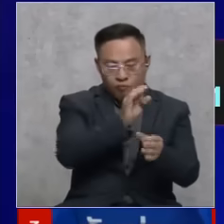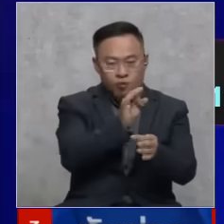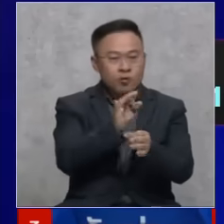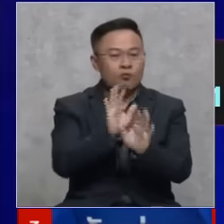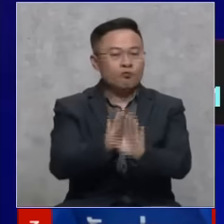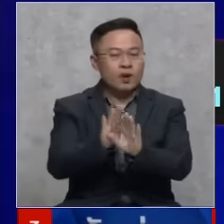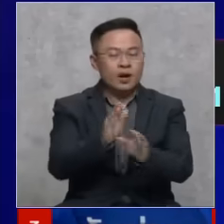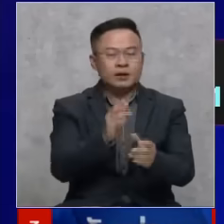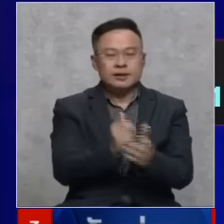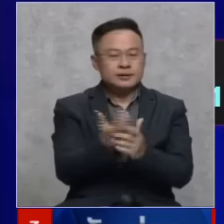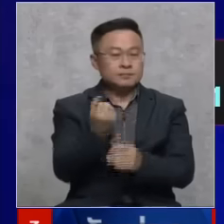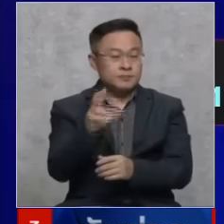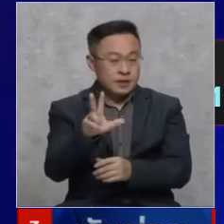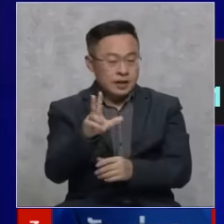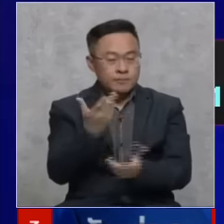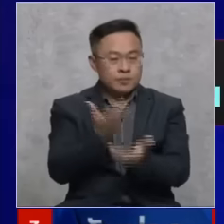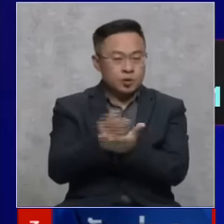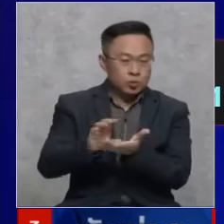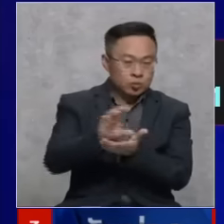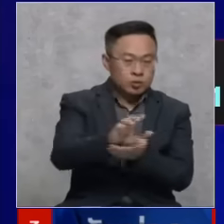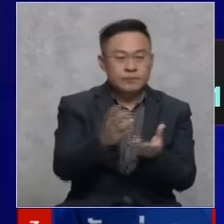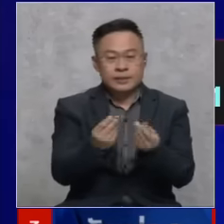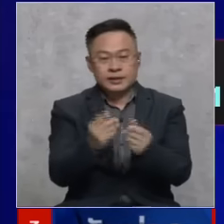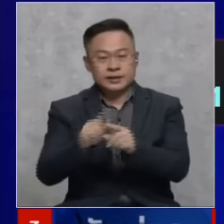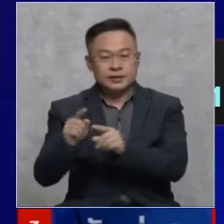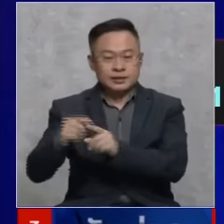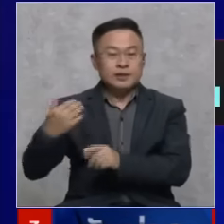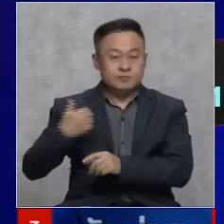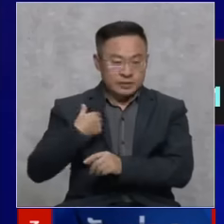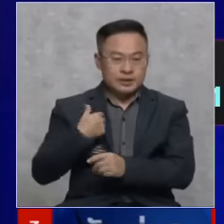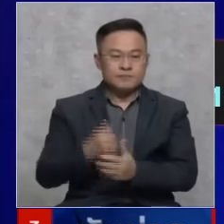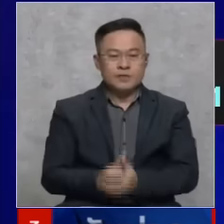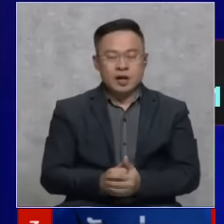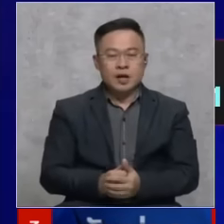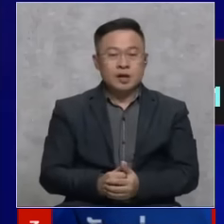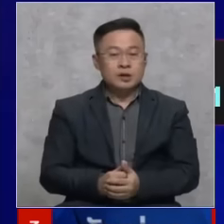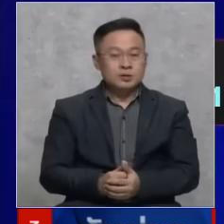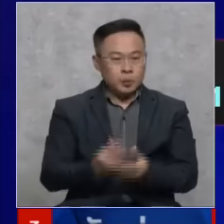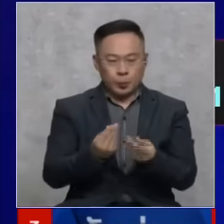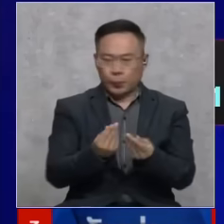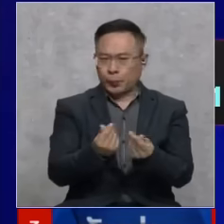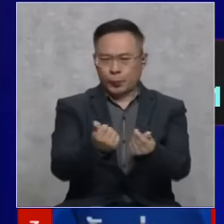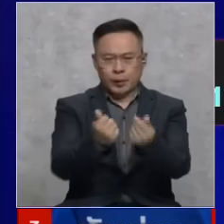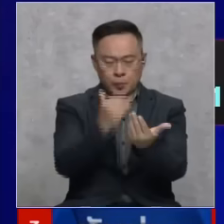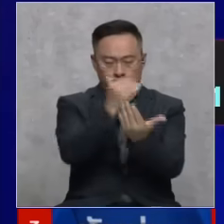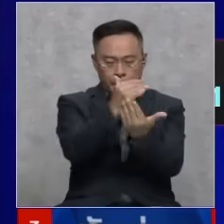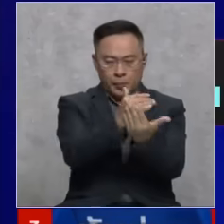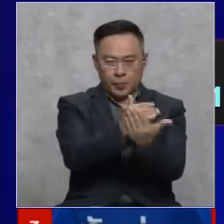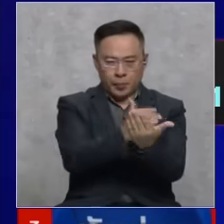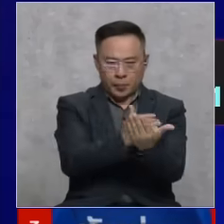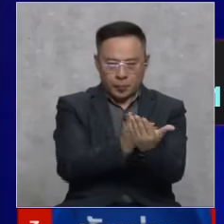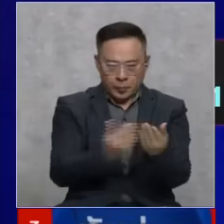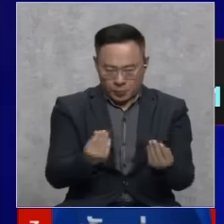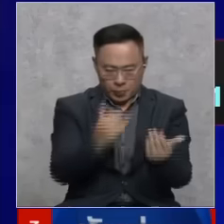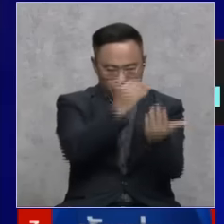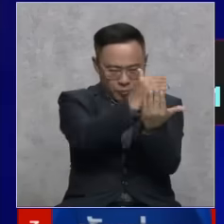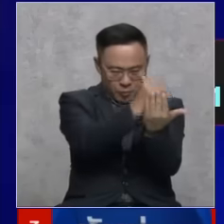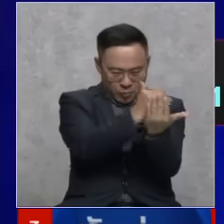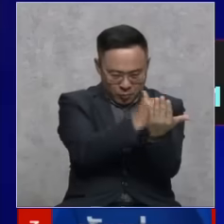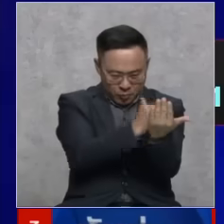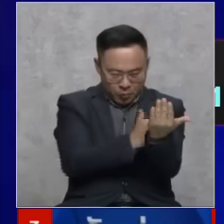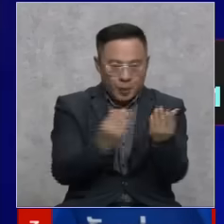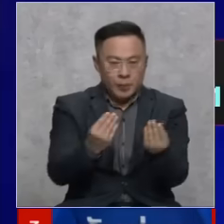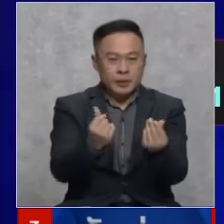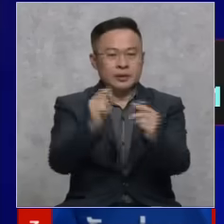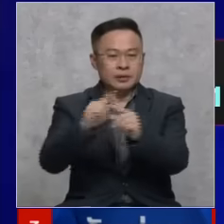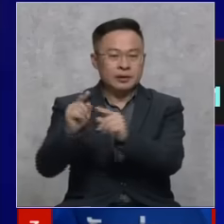งทุนมีที่ดินต่างๆนะคะทีนี้เนี่ยที่น่าสนใจคือคุณวิโรจน์เขาแจ้งทรัพย์สินละเอียดยิบมากๆเลยคุณผู้ชม ค ือคุณวิโรจน์เนี่ยเขามี